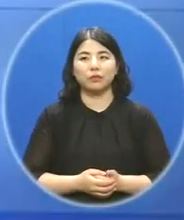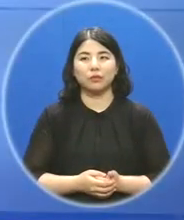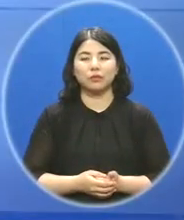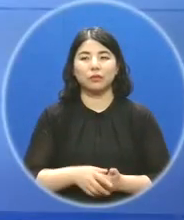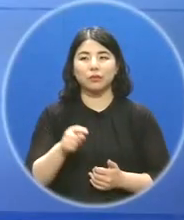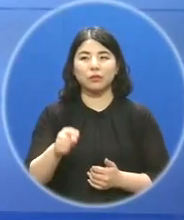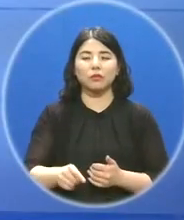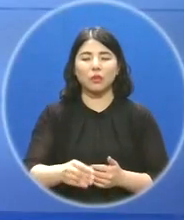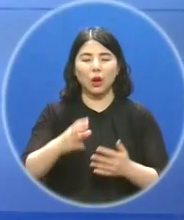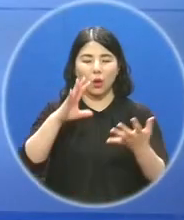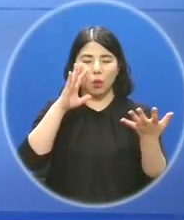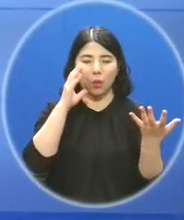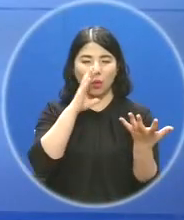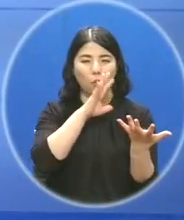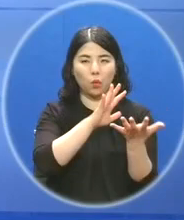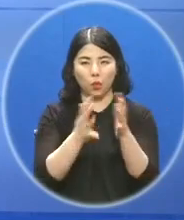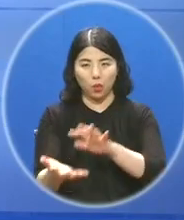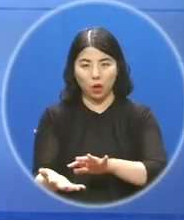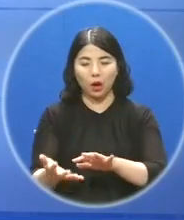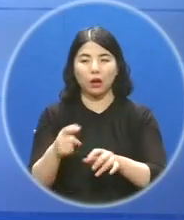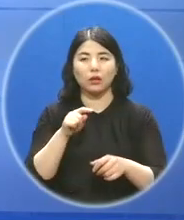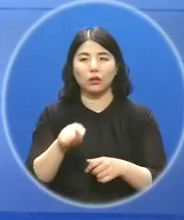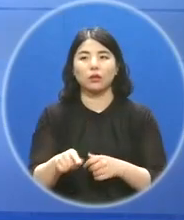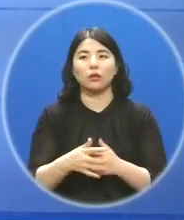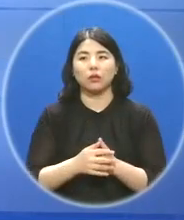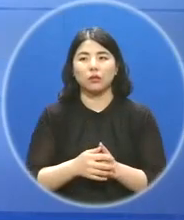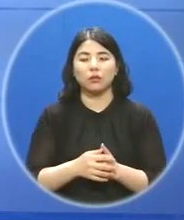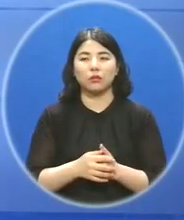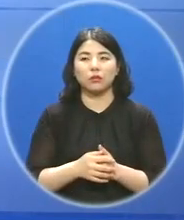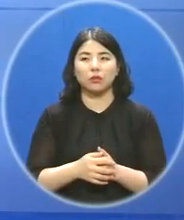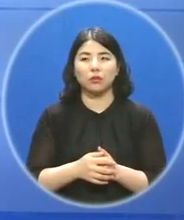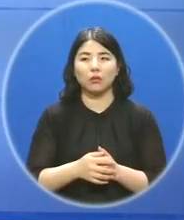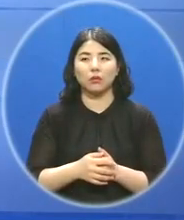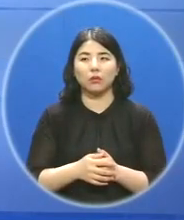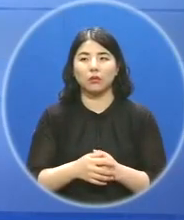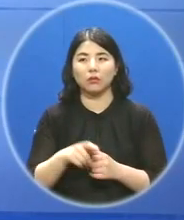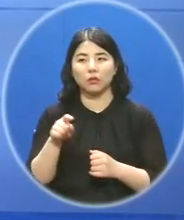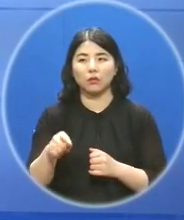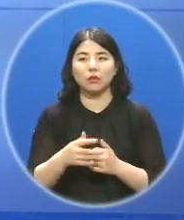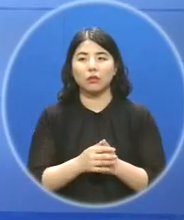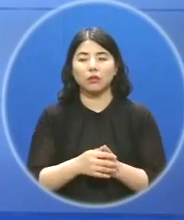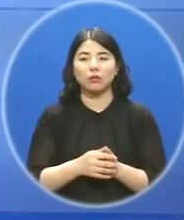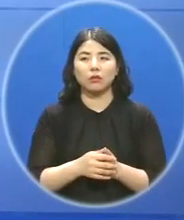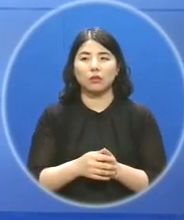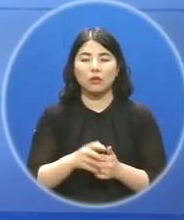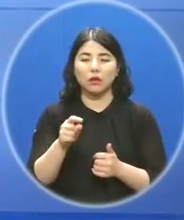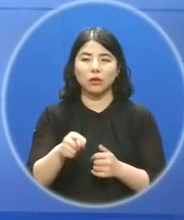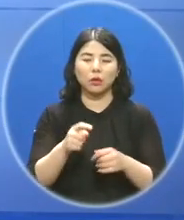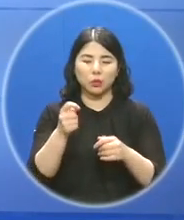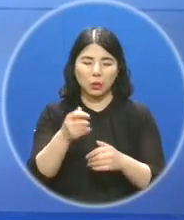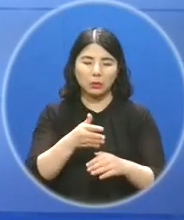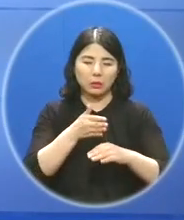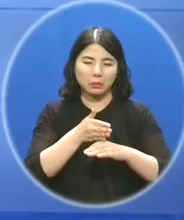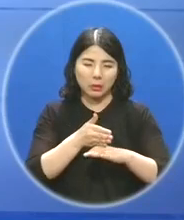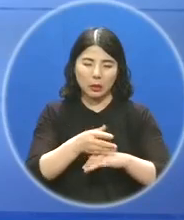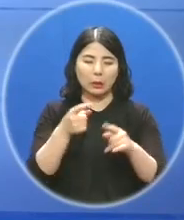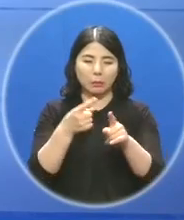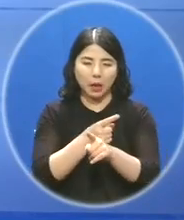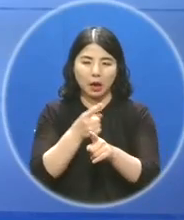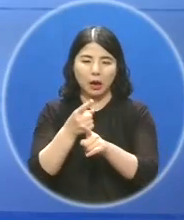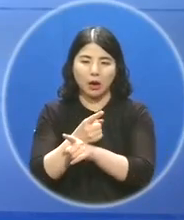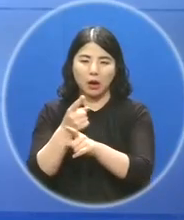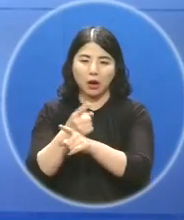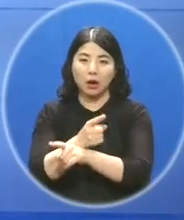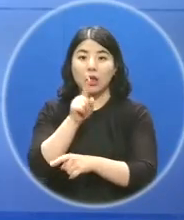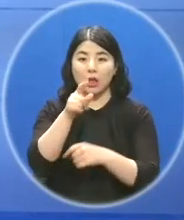제도 개선이 지금 뭐 그 절대적인 하잖아요. 이제 이런 것들 때문에 네. 불필요하고 이제 조금씩 바꿔가자라는 측면에서 한